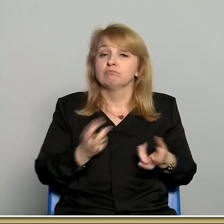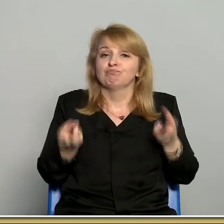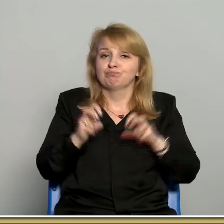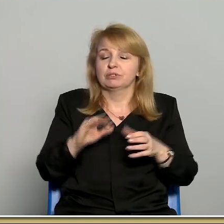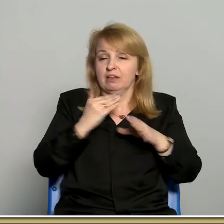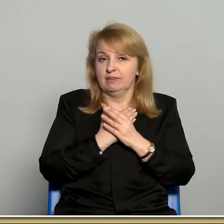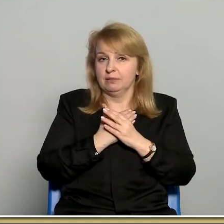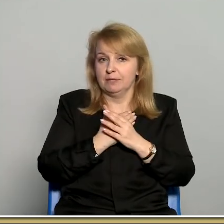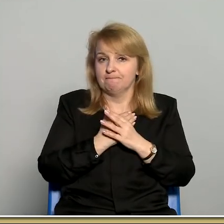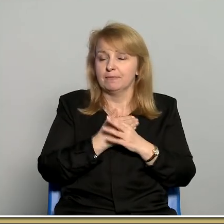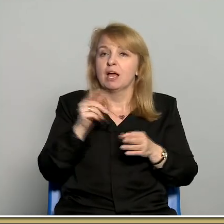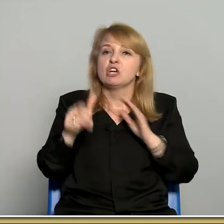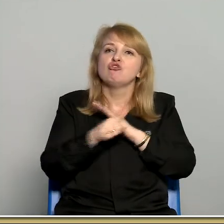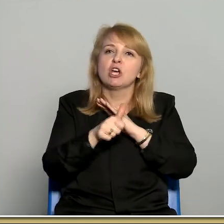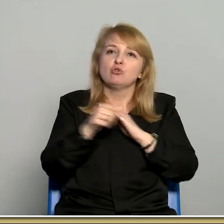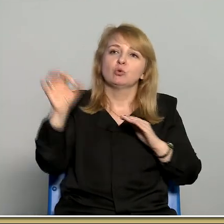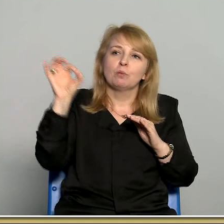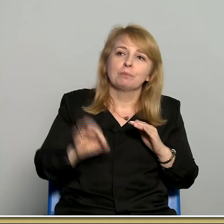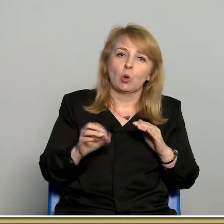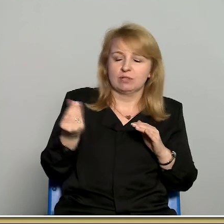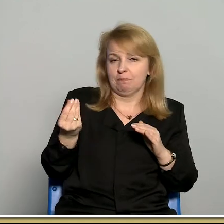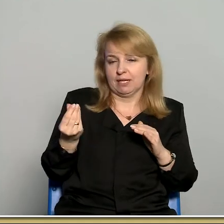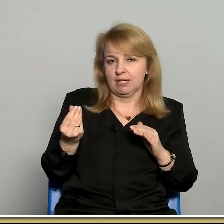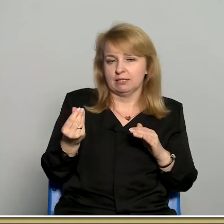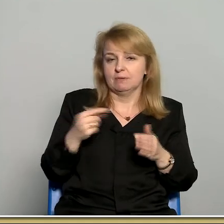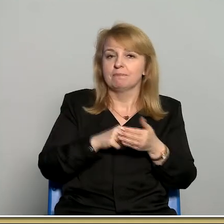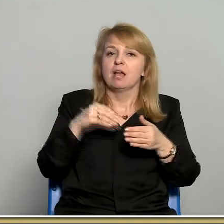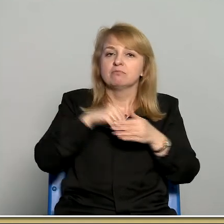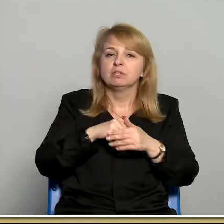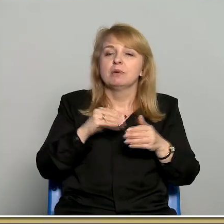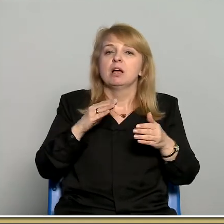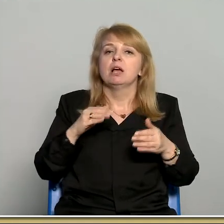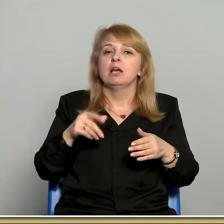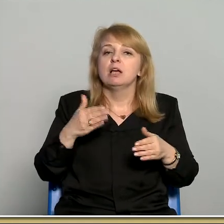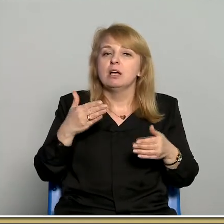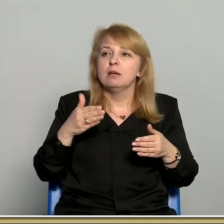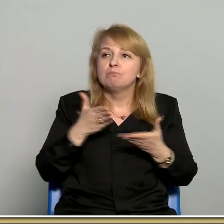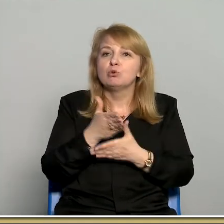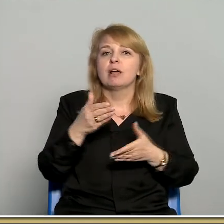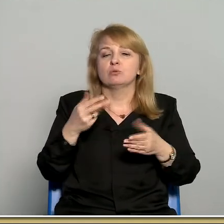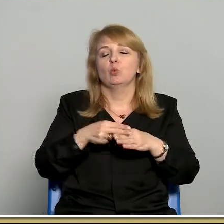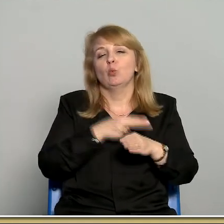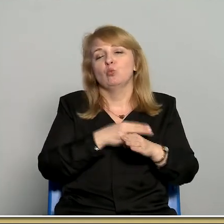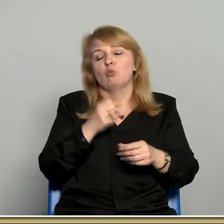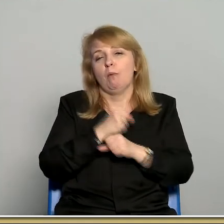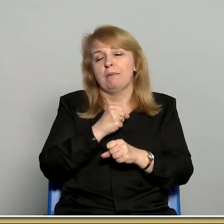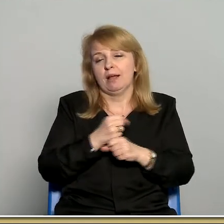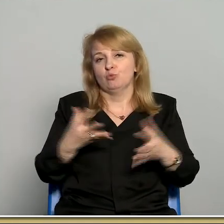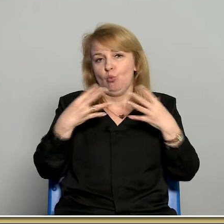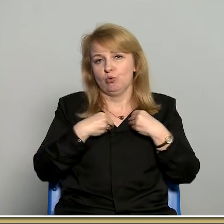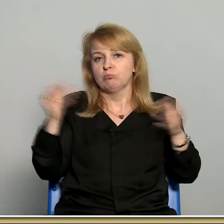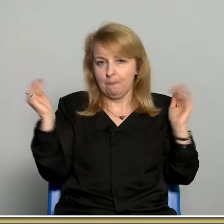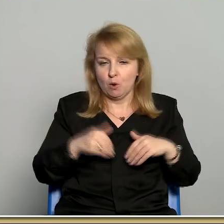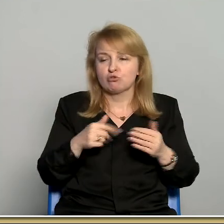pracy. Prawie 60% środków dostępnych za pośrednictwem Powiatowych Urzędów Pracy będą to środki na